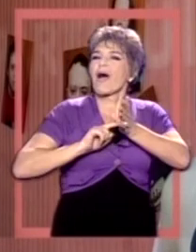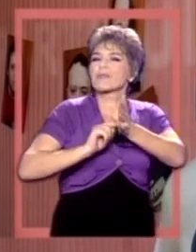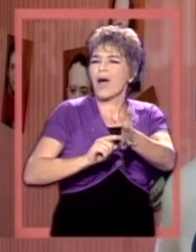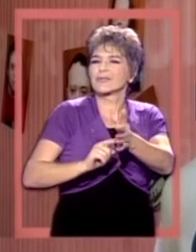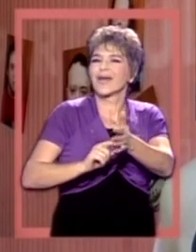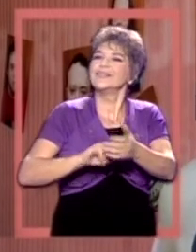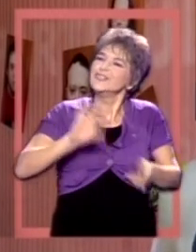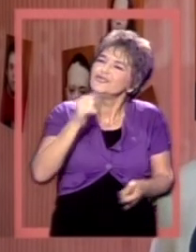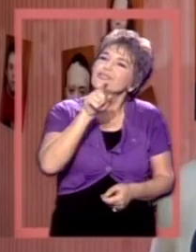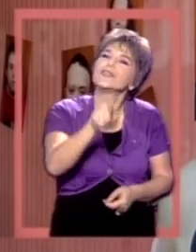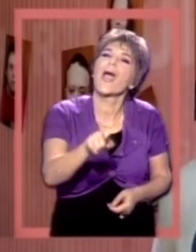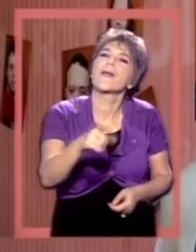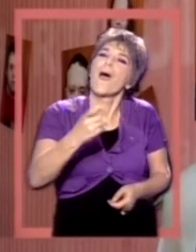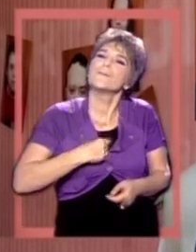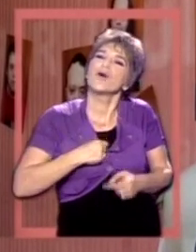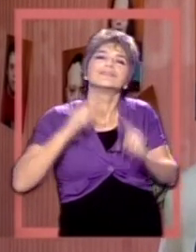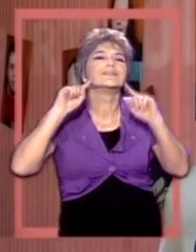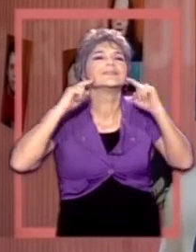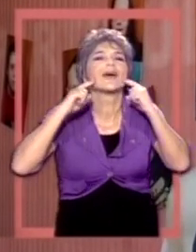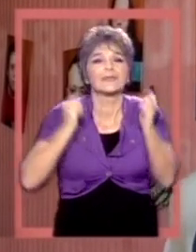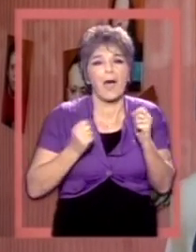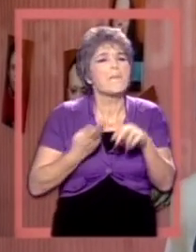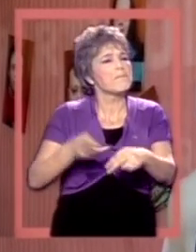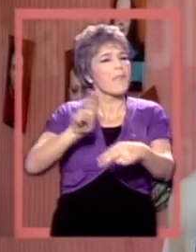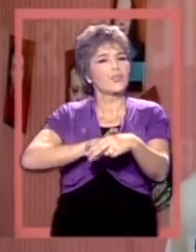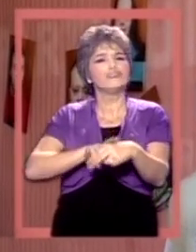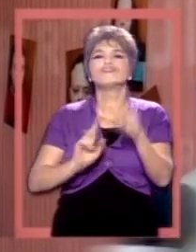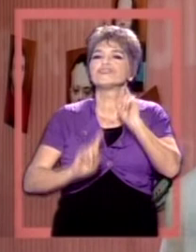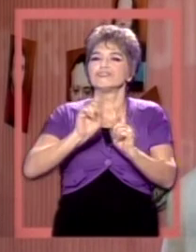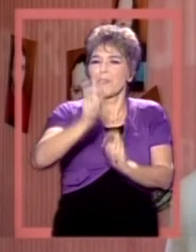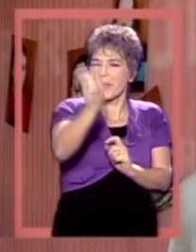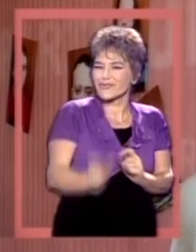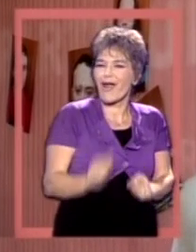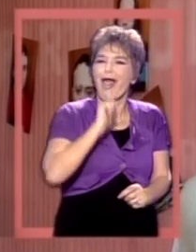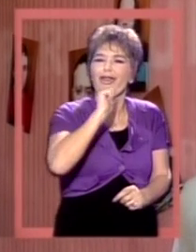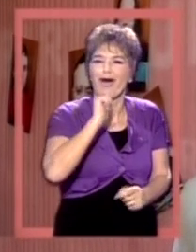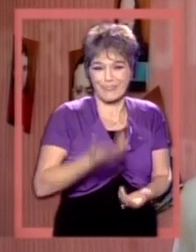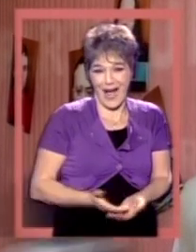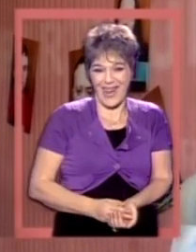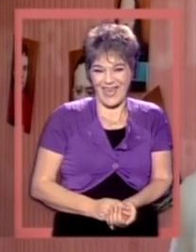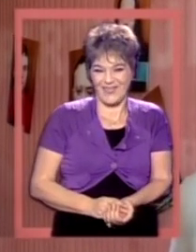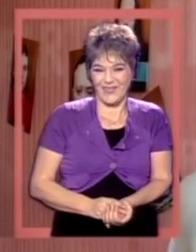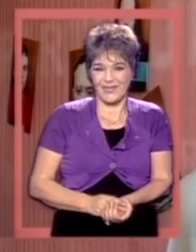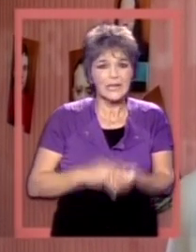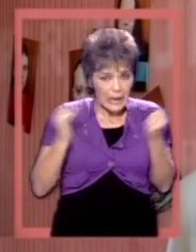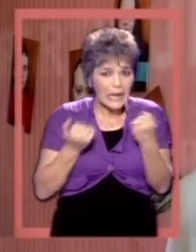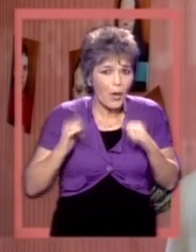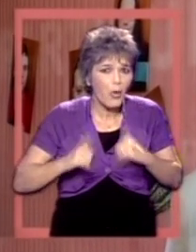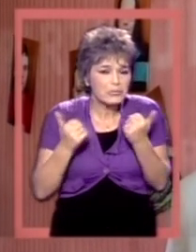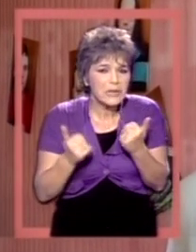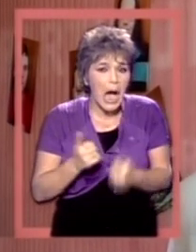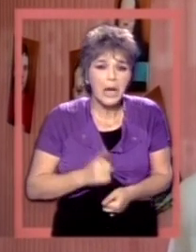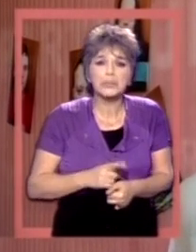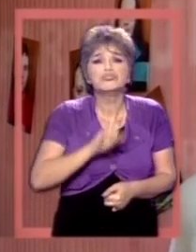și ei pot să zâmbească, chiar mai bine decât noi. E complicat să fii voluntar? Nu. Îți